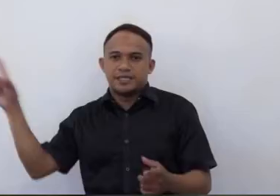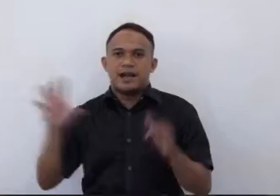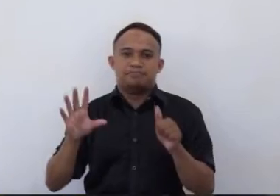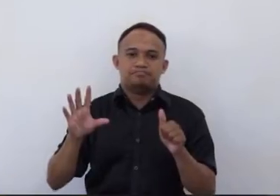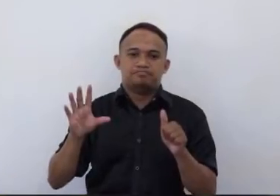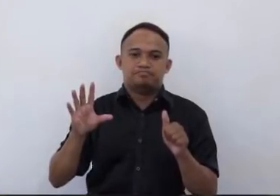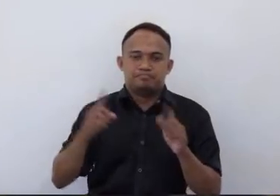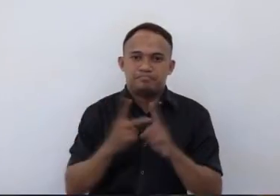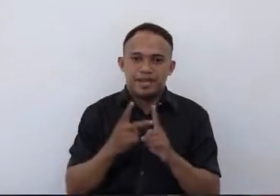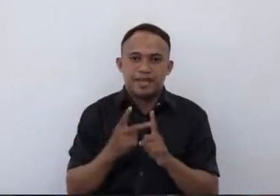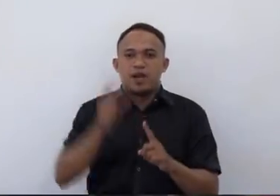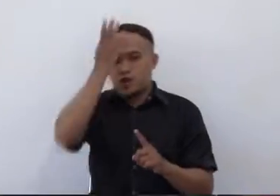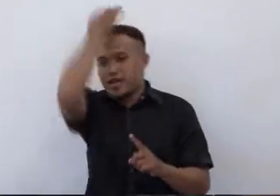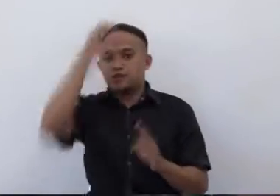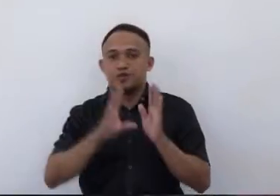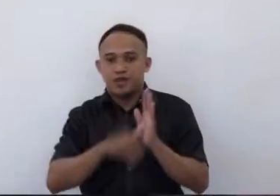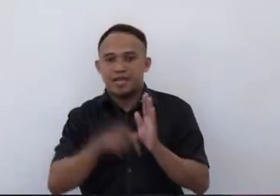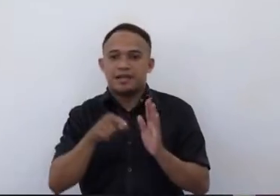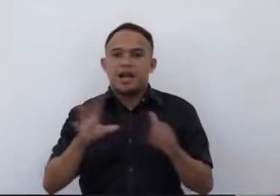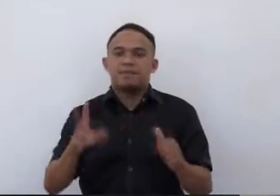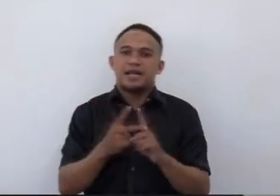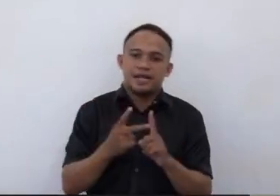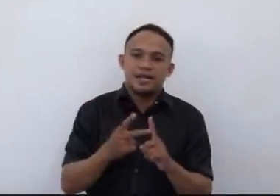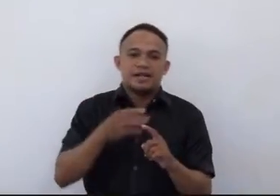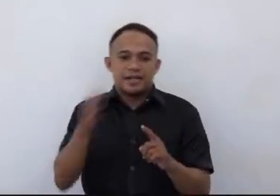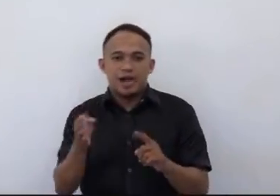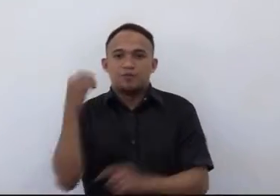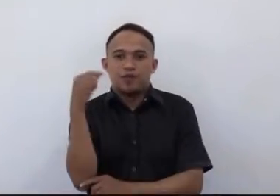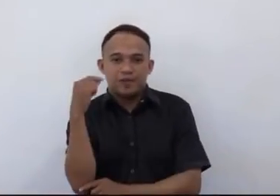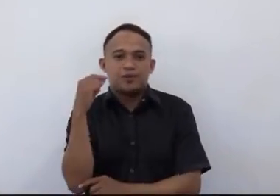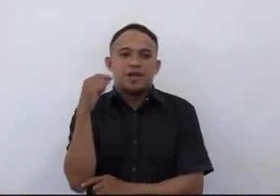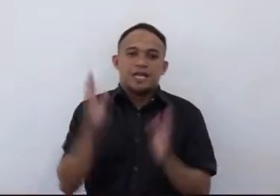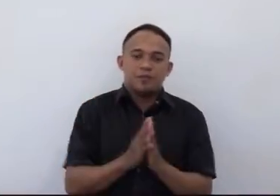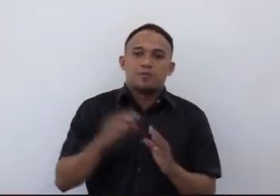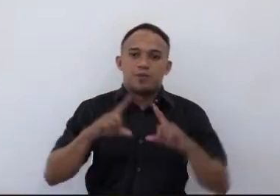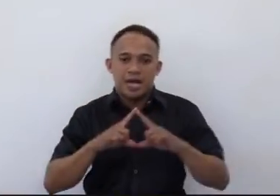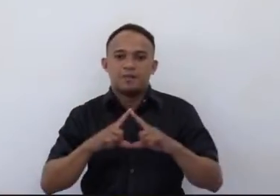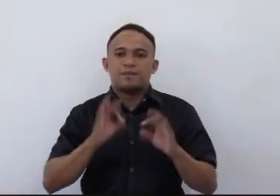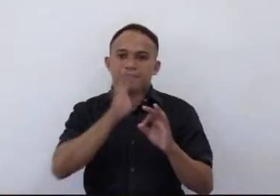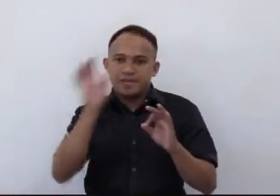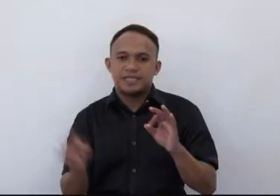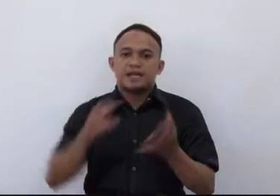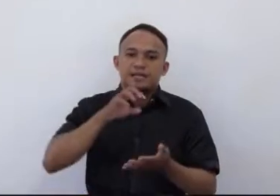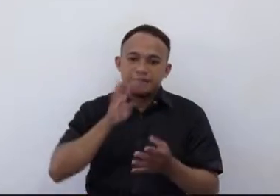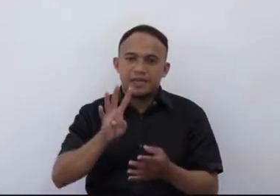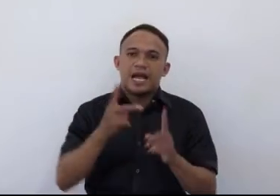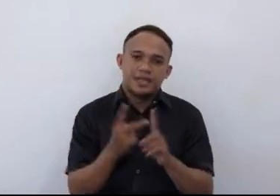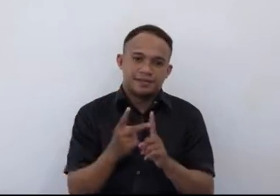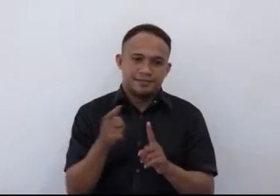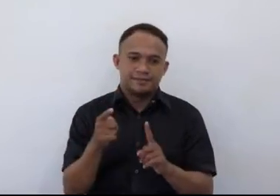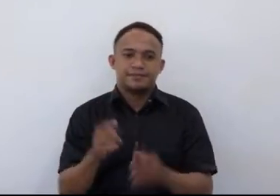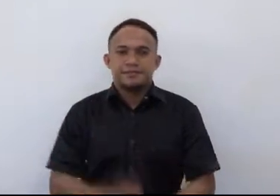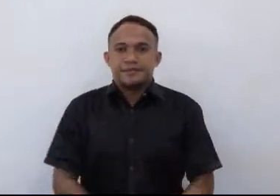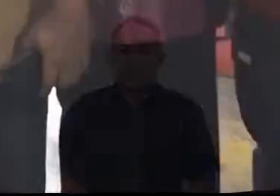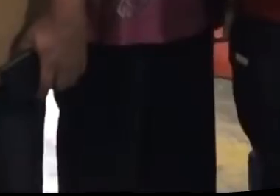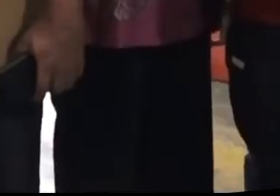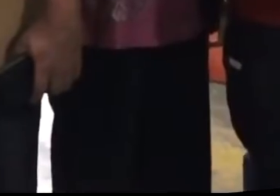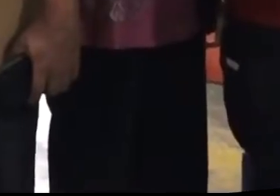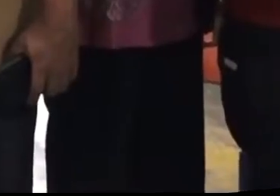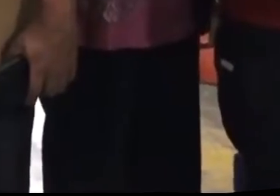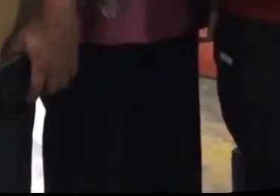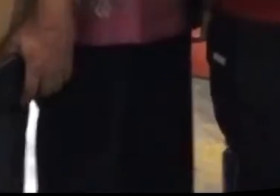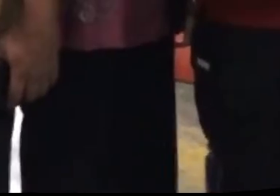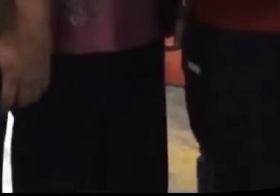Gorontalo seluas 6 hektar, Gorontalo Utara 6 hektar, serta Pohuwato dan Bualemo masing-masing 4 hektar.